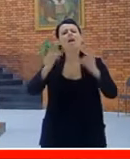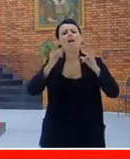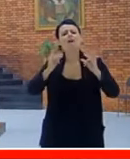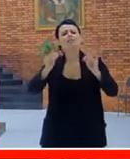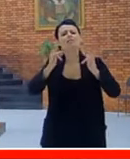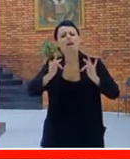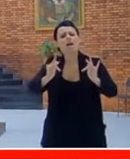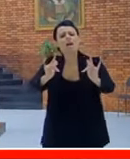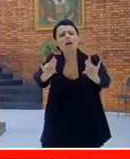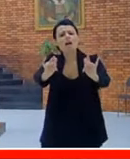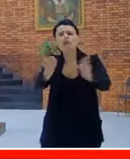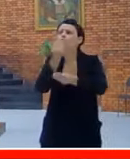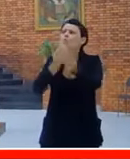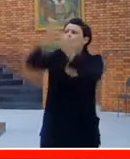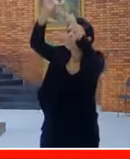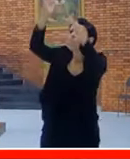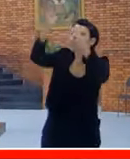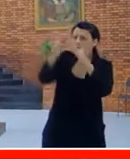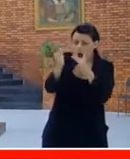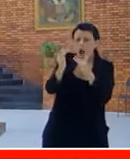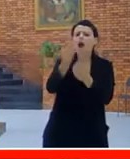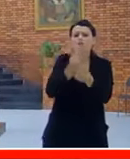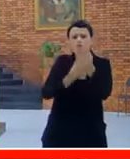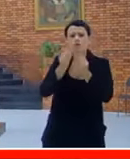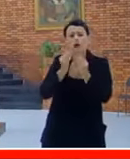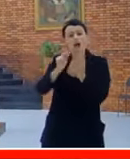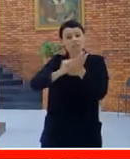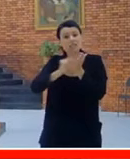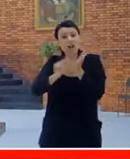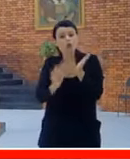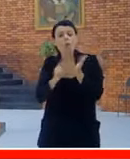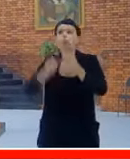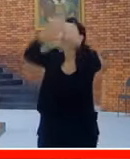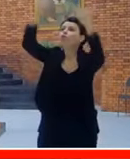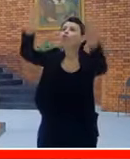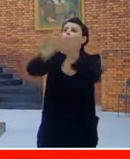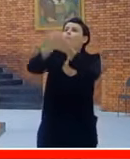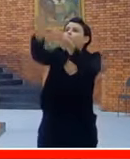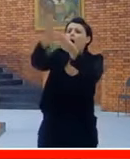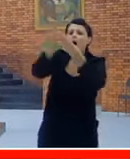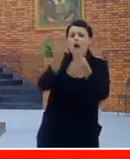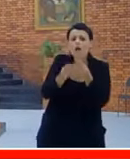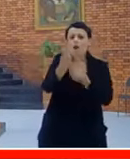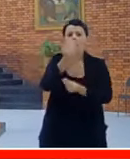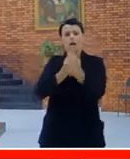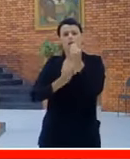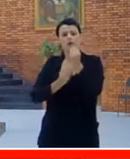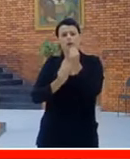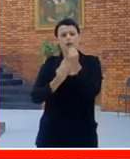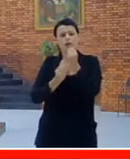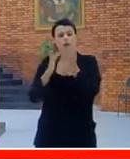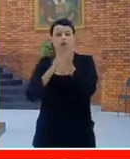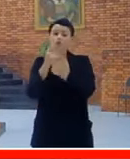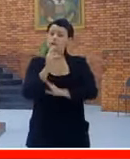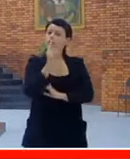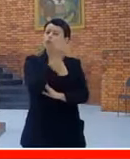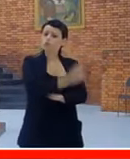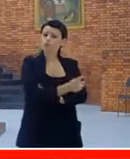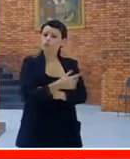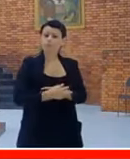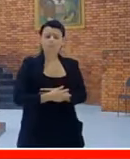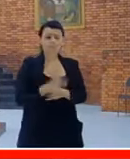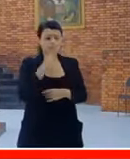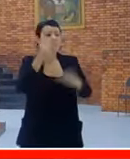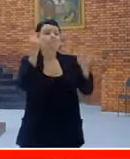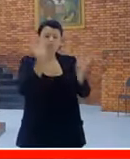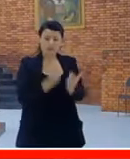sta scritto, diede loro da mangiare un pane dal cielo. Rispose loro Gesù: